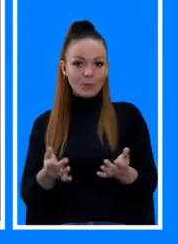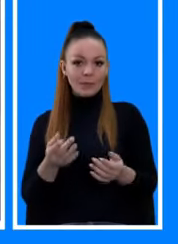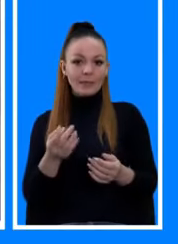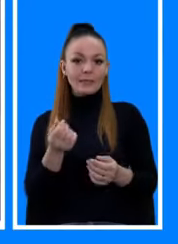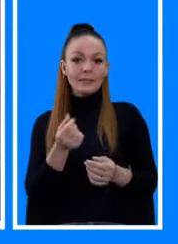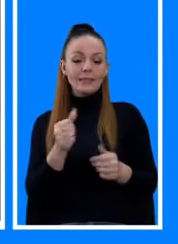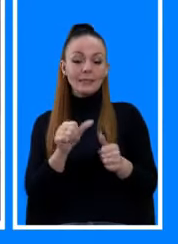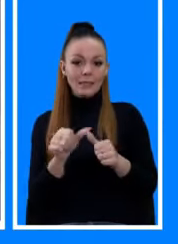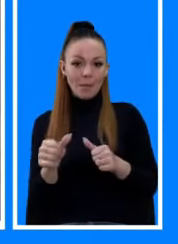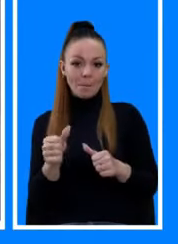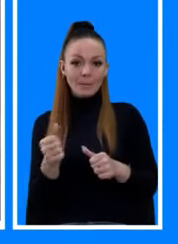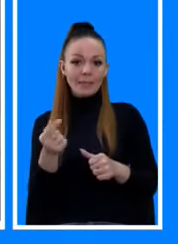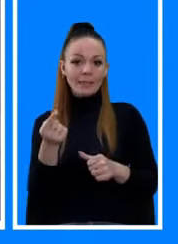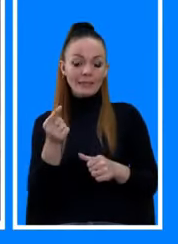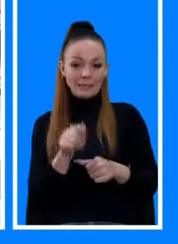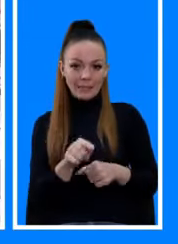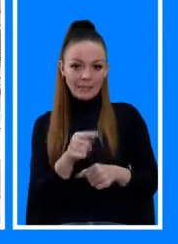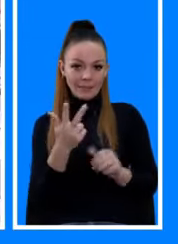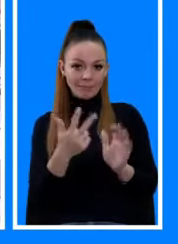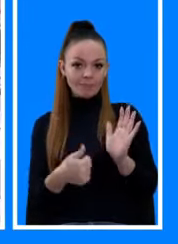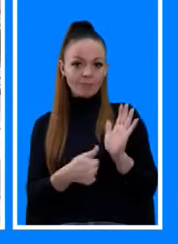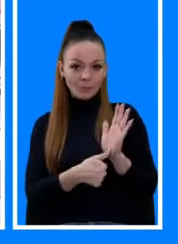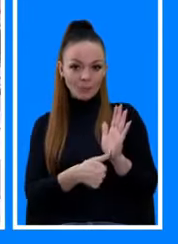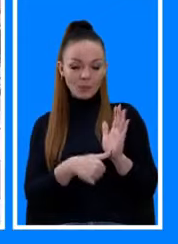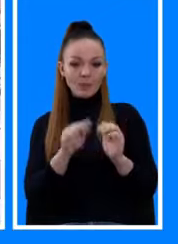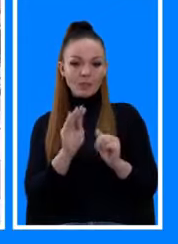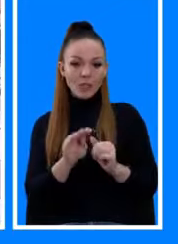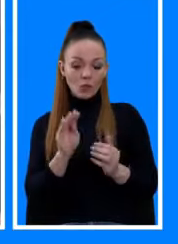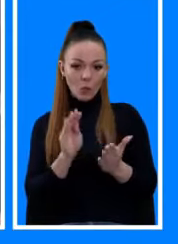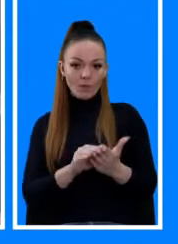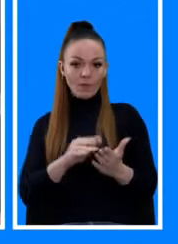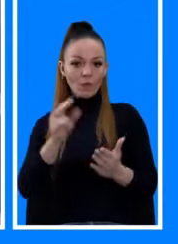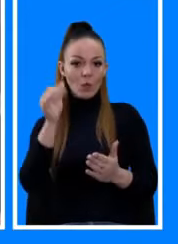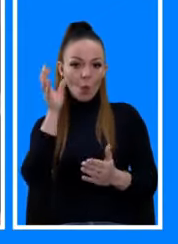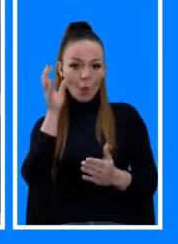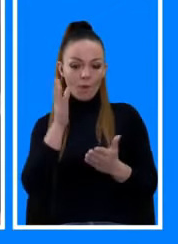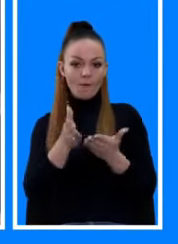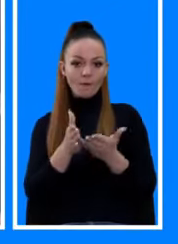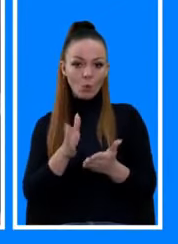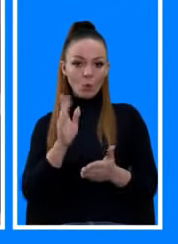саме стільки суден становив науковий флот України у